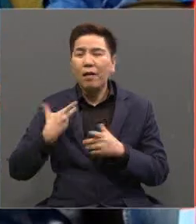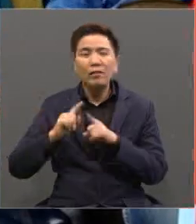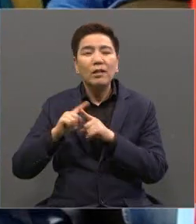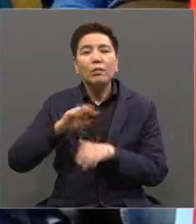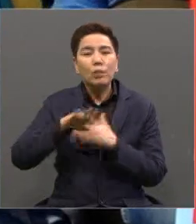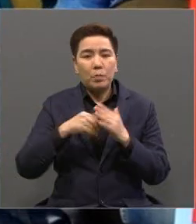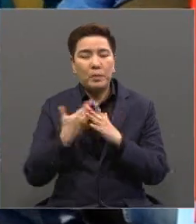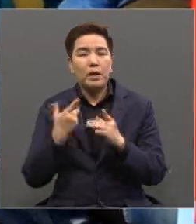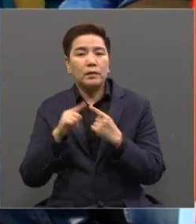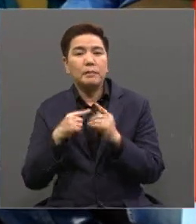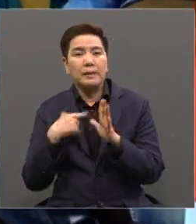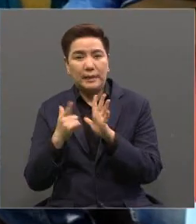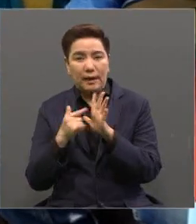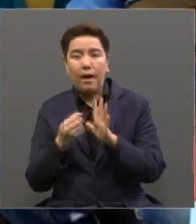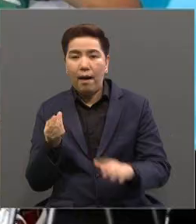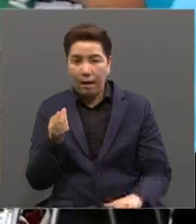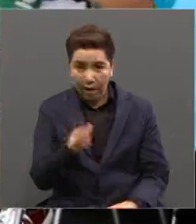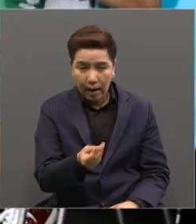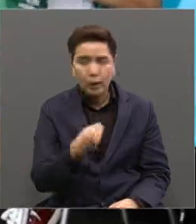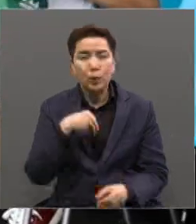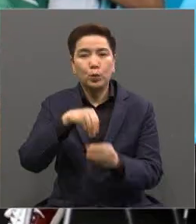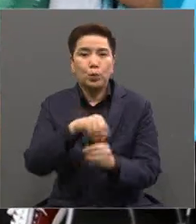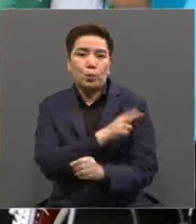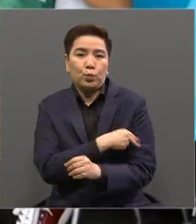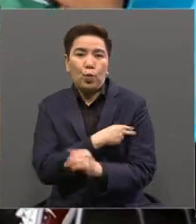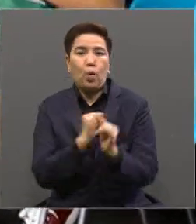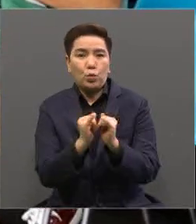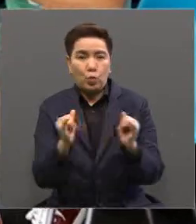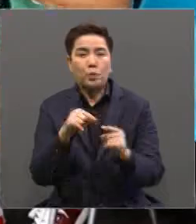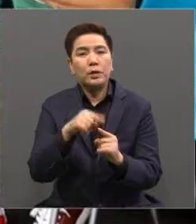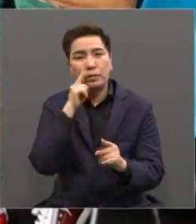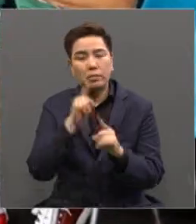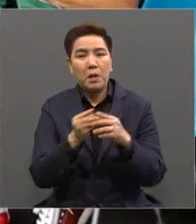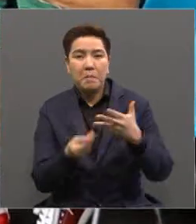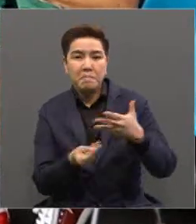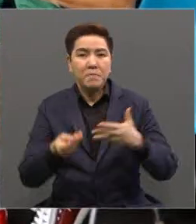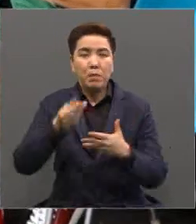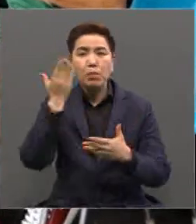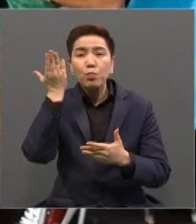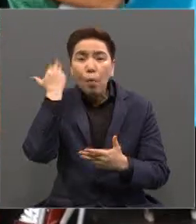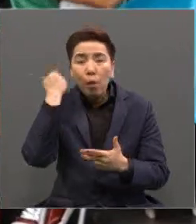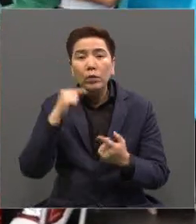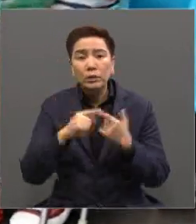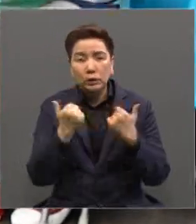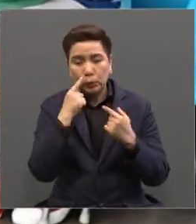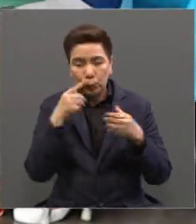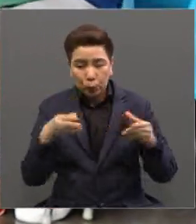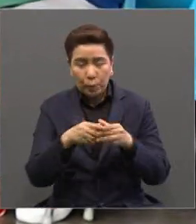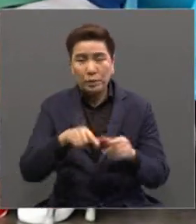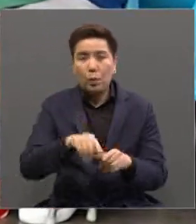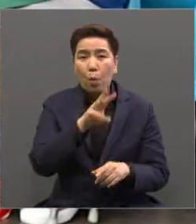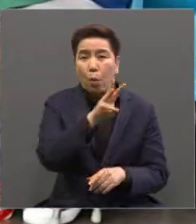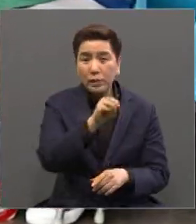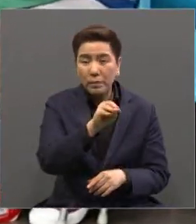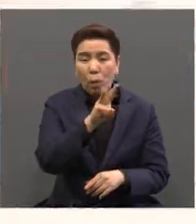ยาต้านไวรัสและให้รักษาตัวที่โรงพยาบาลทันทีอันนี้ยกระดับขึ้นมาเพราะว่าก่อนหน้านี้เนี่ยในกลุ่มที่ 3คือ